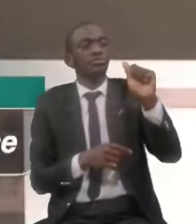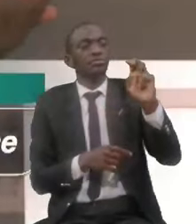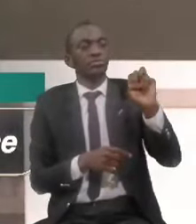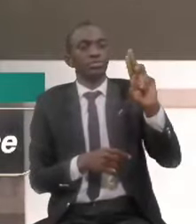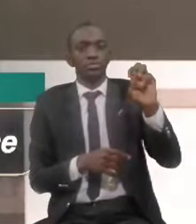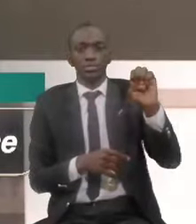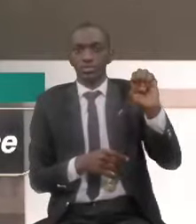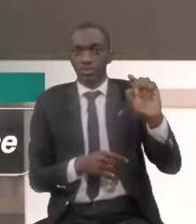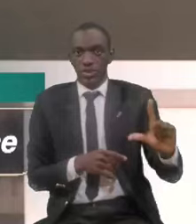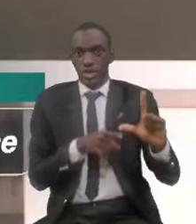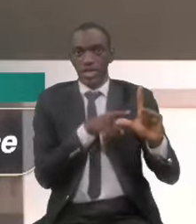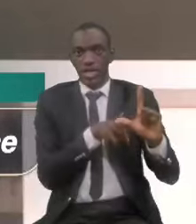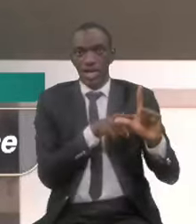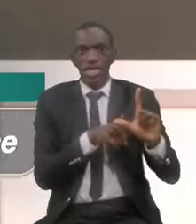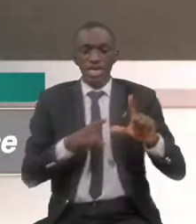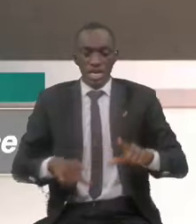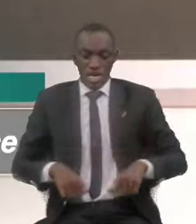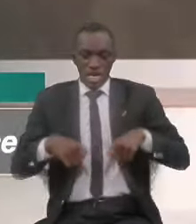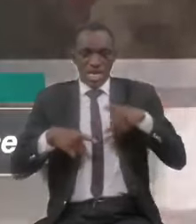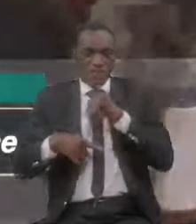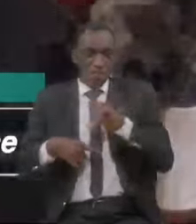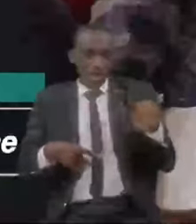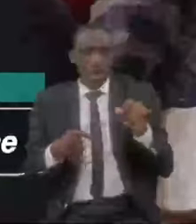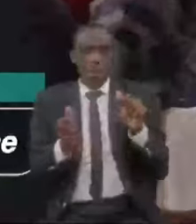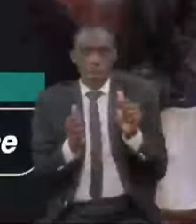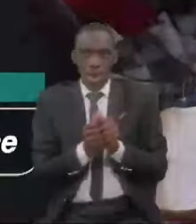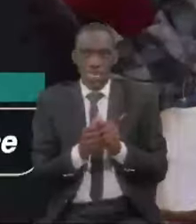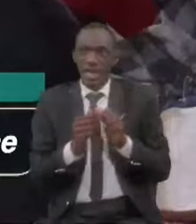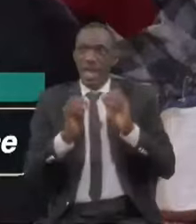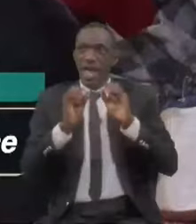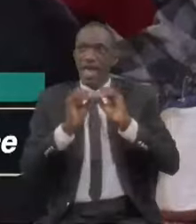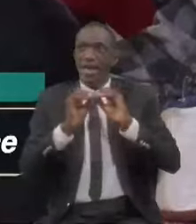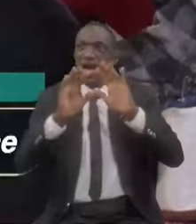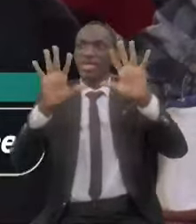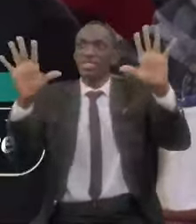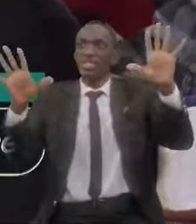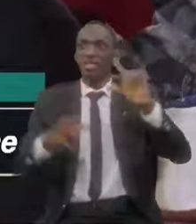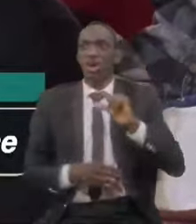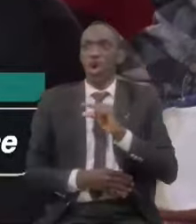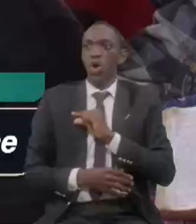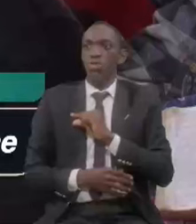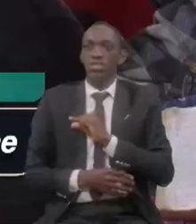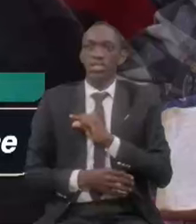L, vivre avec une conscience éclairée. Personne ne devient une étoile